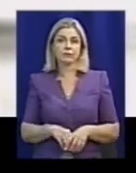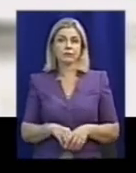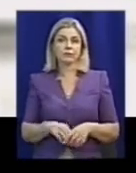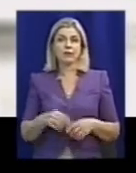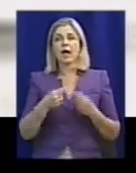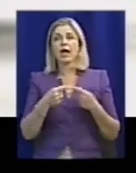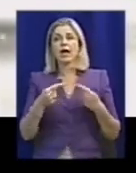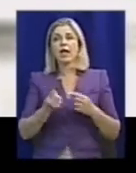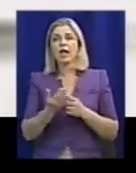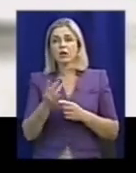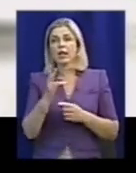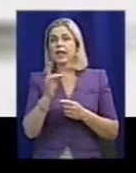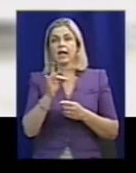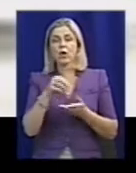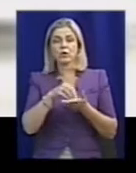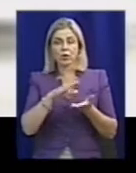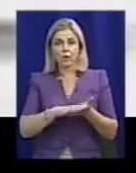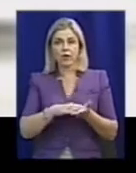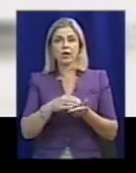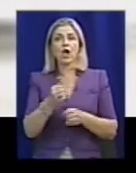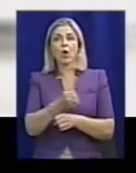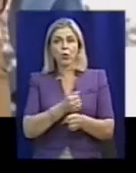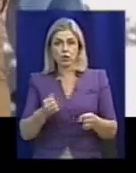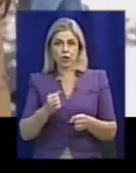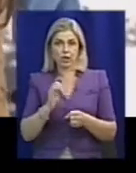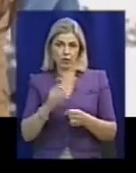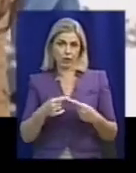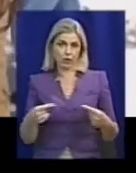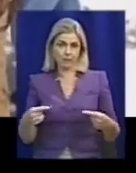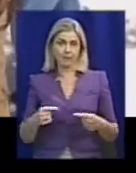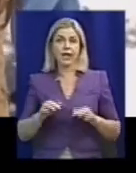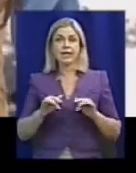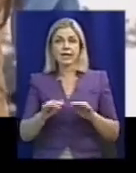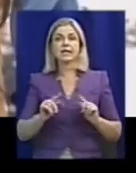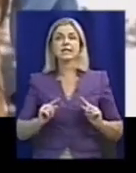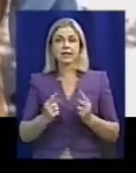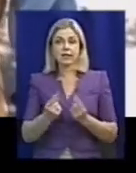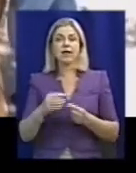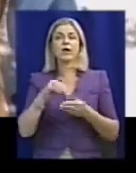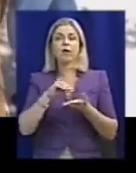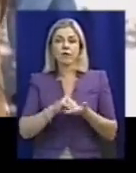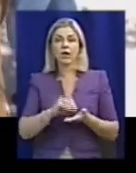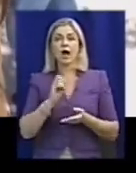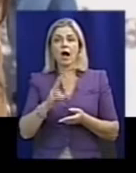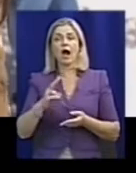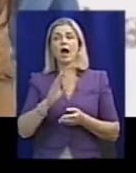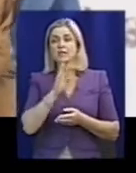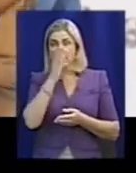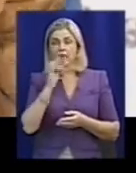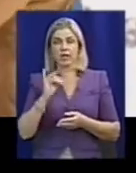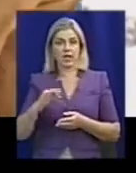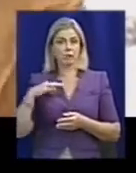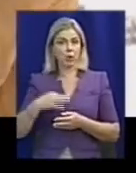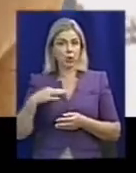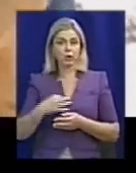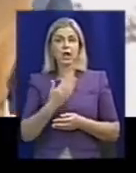певну кількість незареєстрованої зброї та засобів ураження. Дії затриманих кваліфікують як державна зрада та шпигунство.